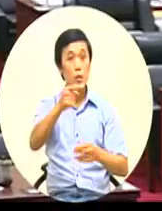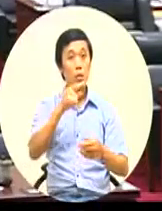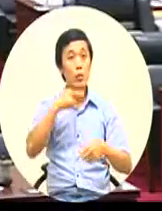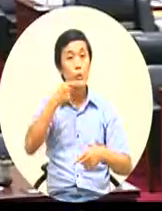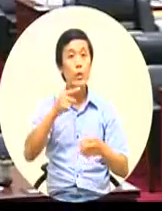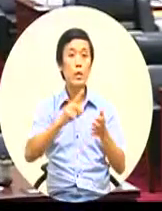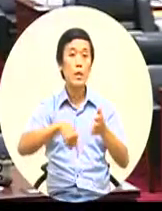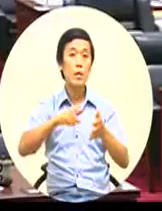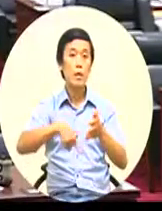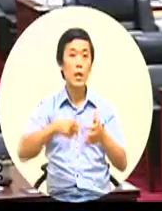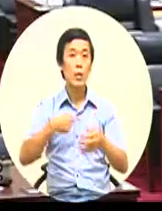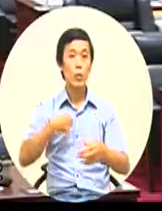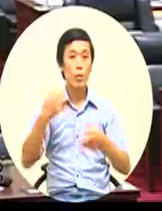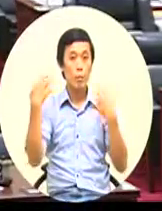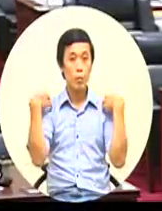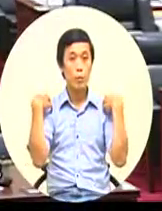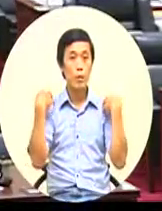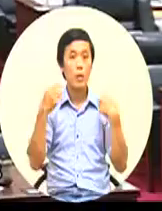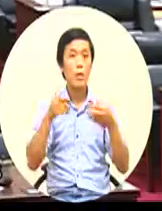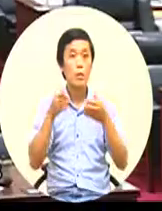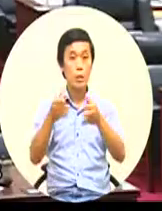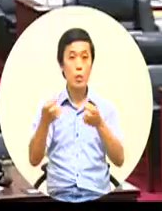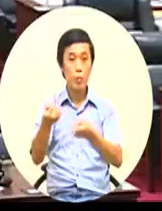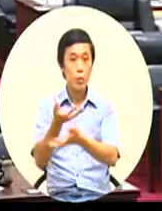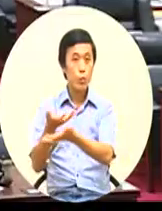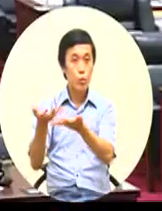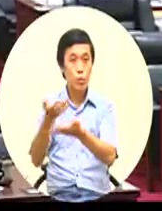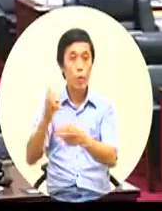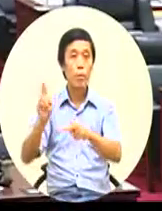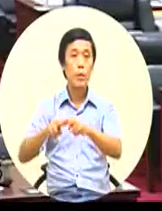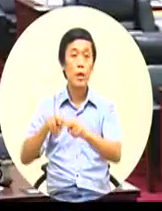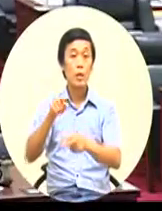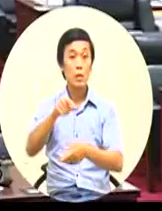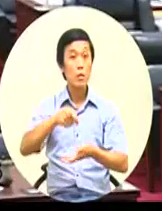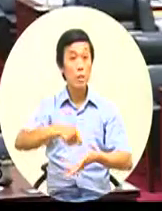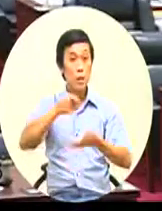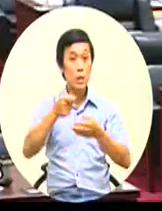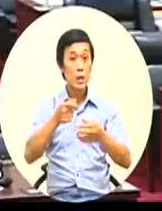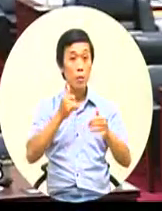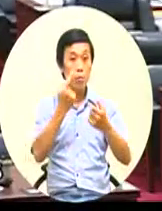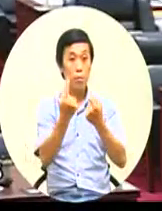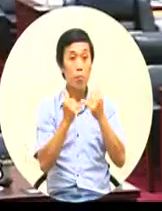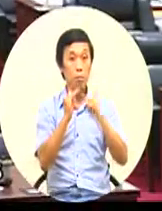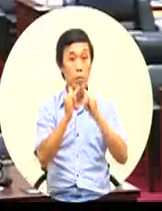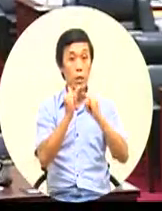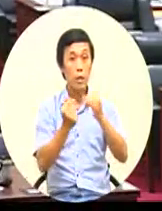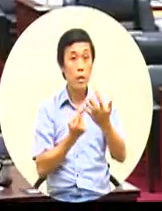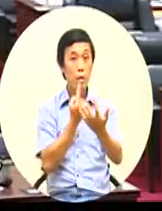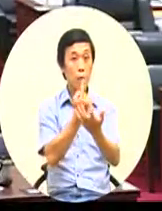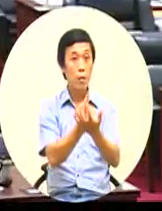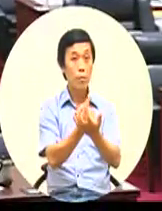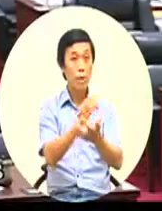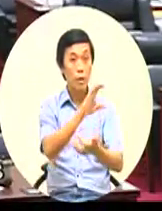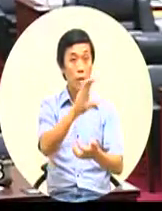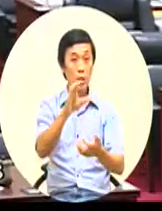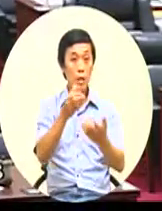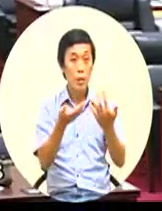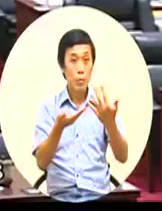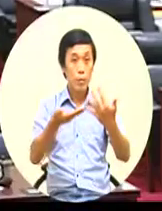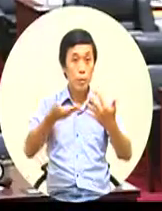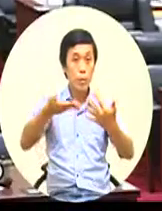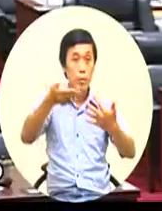民的权益关了起来。那么你所谓的参与式预算，由下而上凝聚共识，向